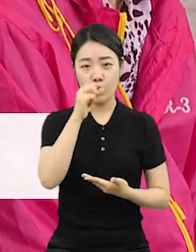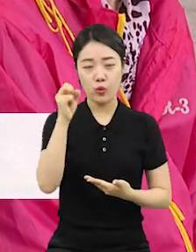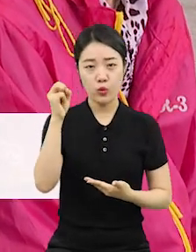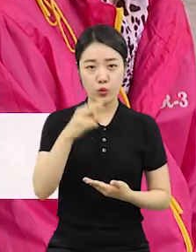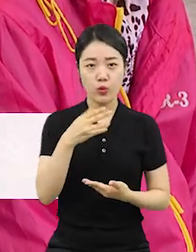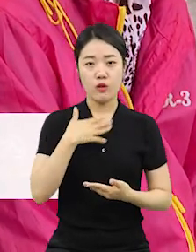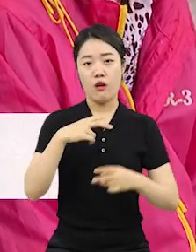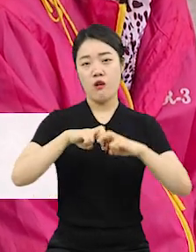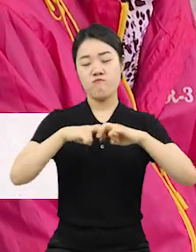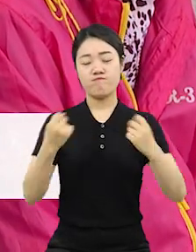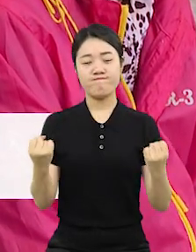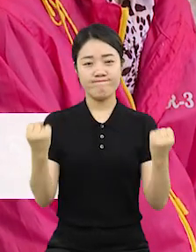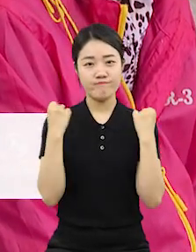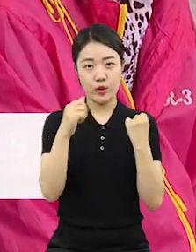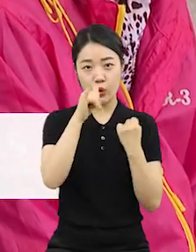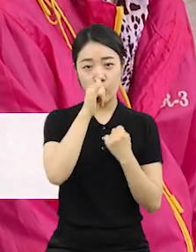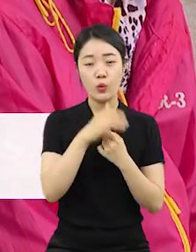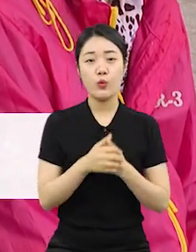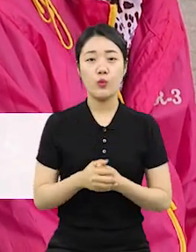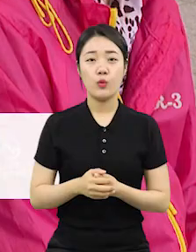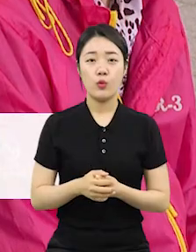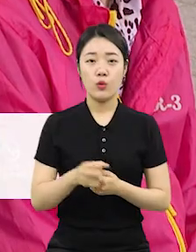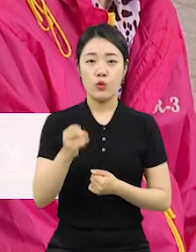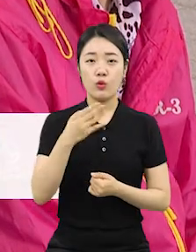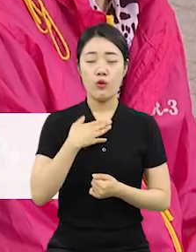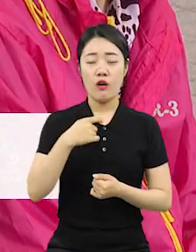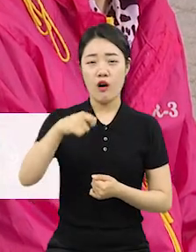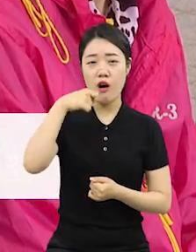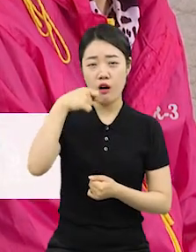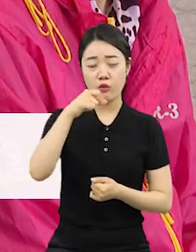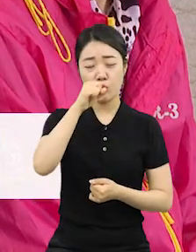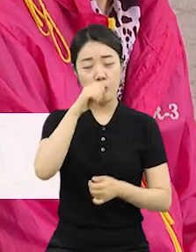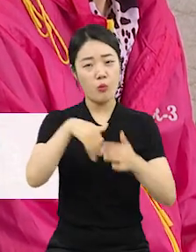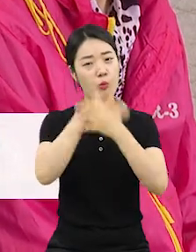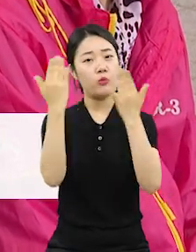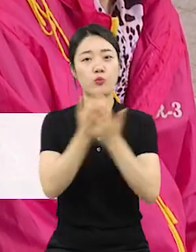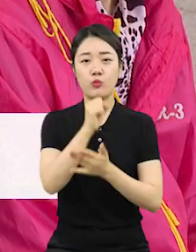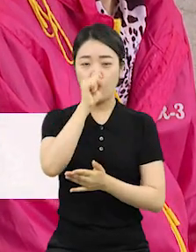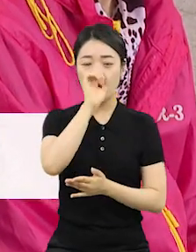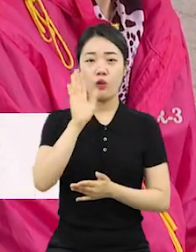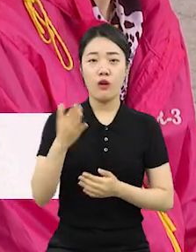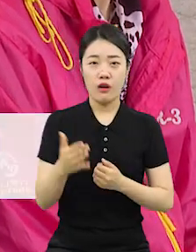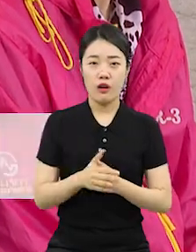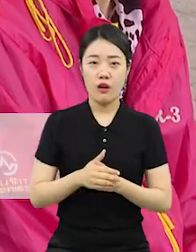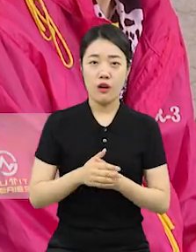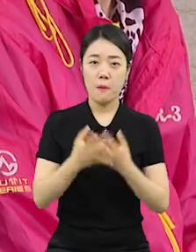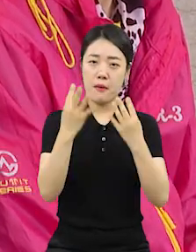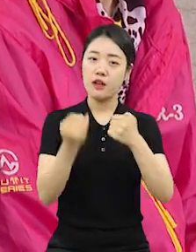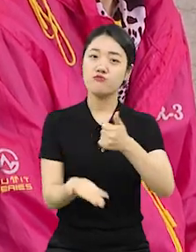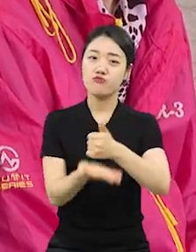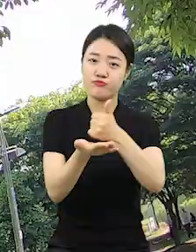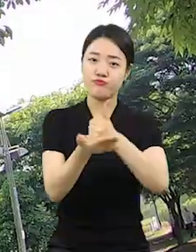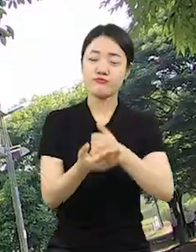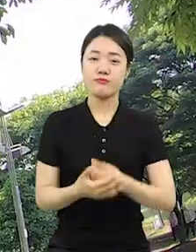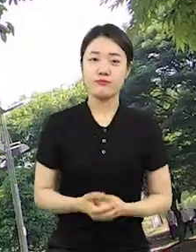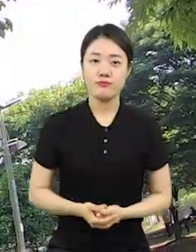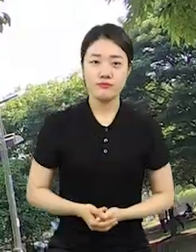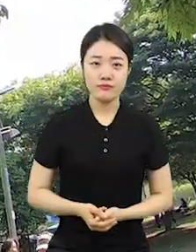그리고 근력도 생기고 진짜 입맛도 좋고 모든 게 좋은 거야. 그래서 많이 추천해요.